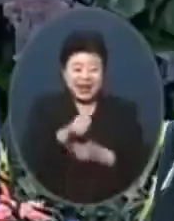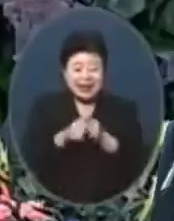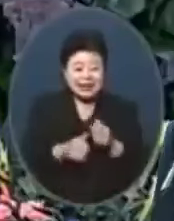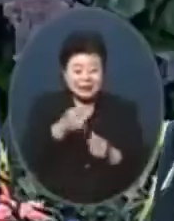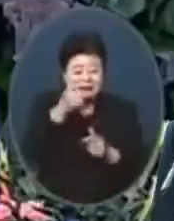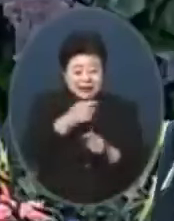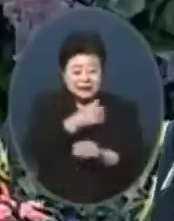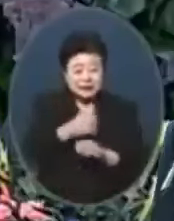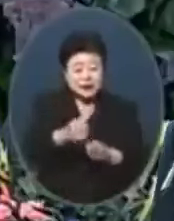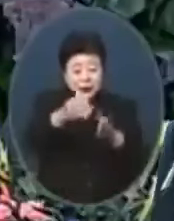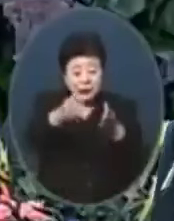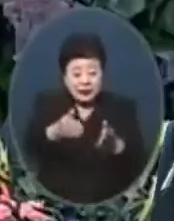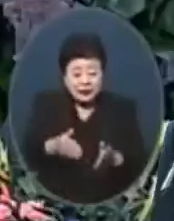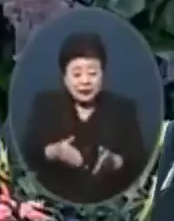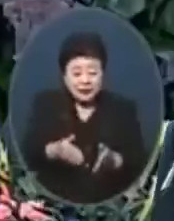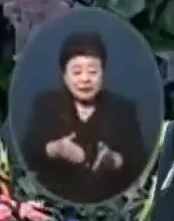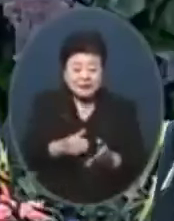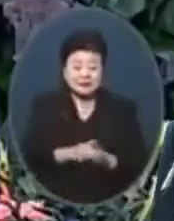하나님은 예수 그리스도를 통해서